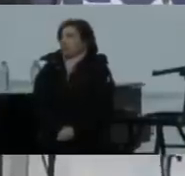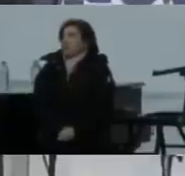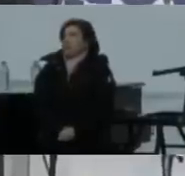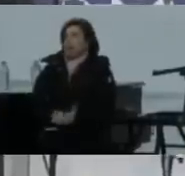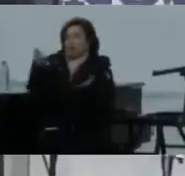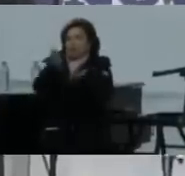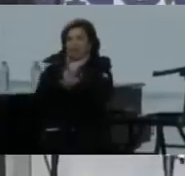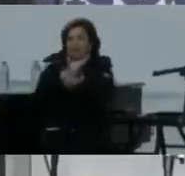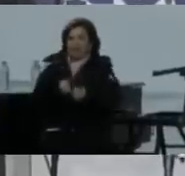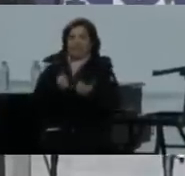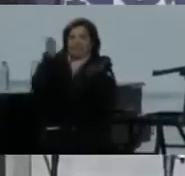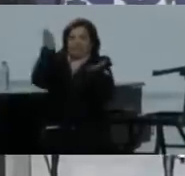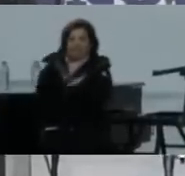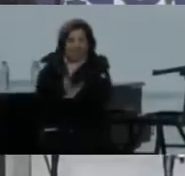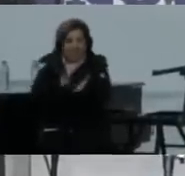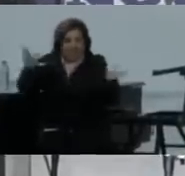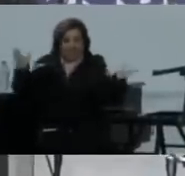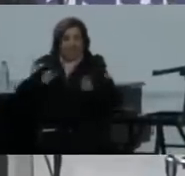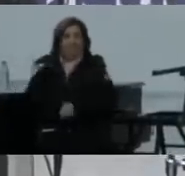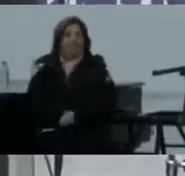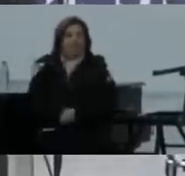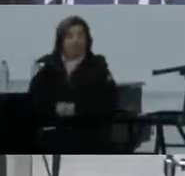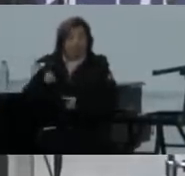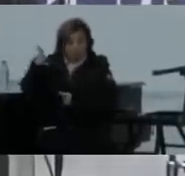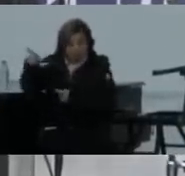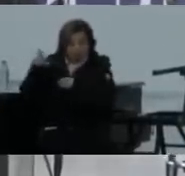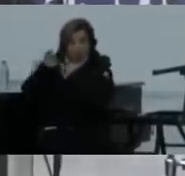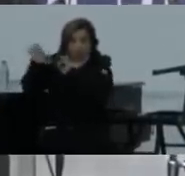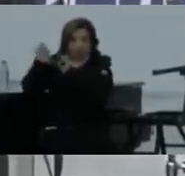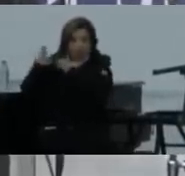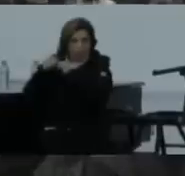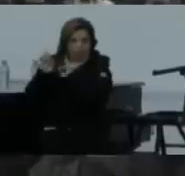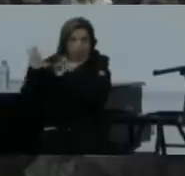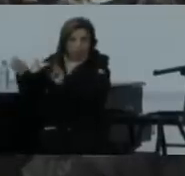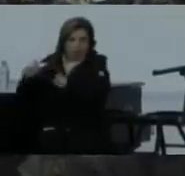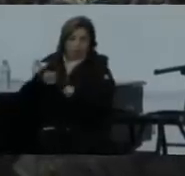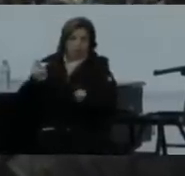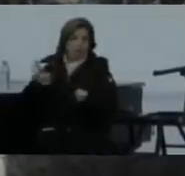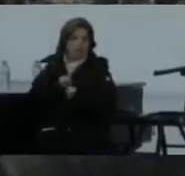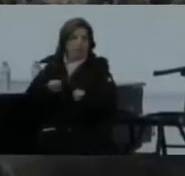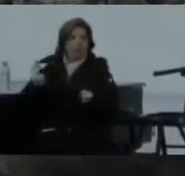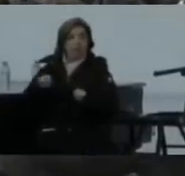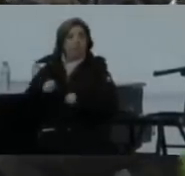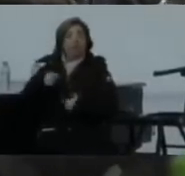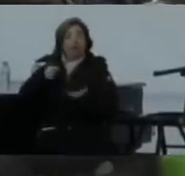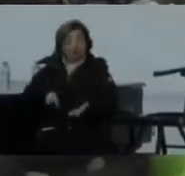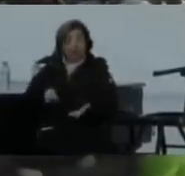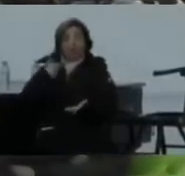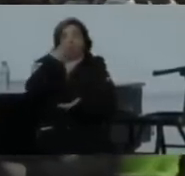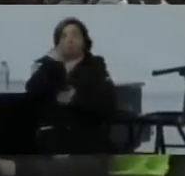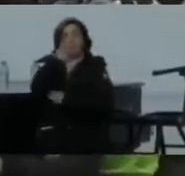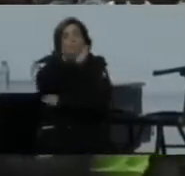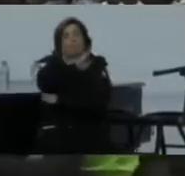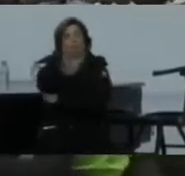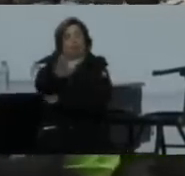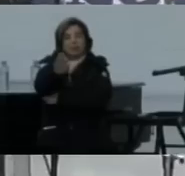basta, non possiamo più permetterglielo, non possiamo più permetterglielo. Io adesso voglio presentarvi chi